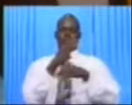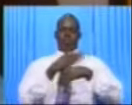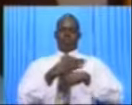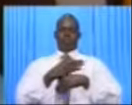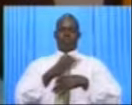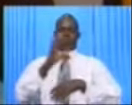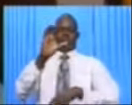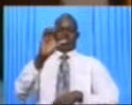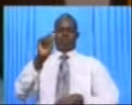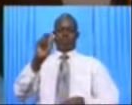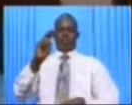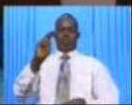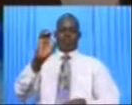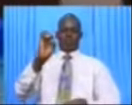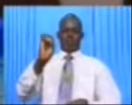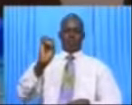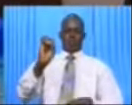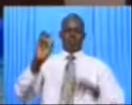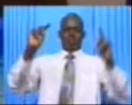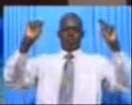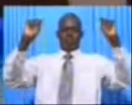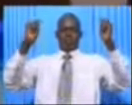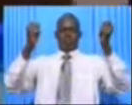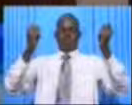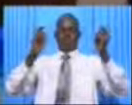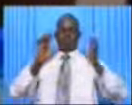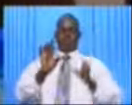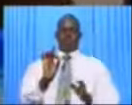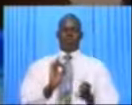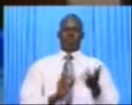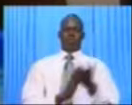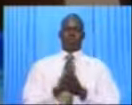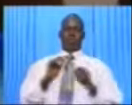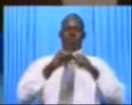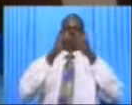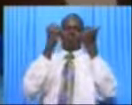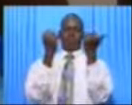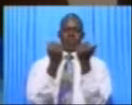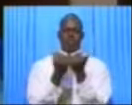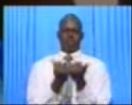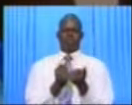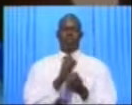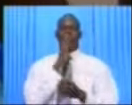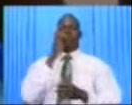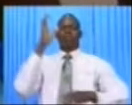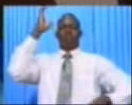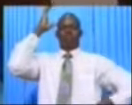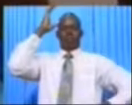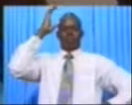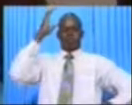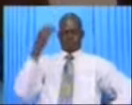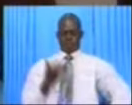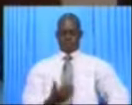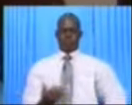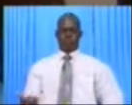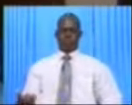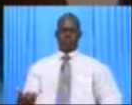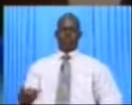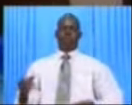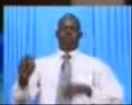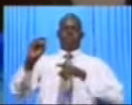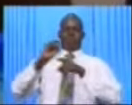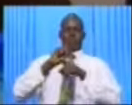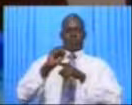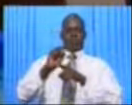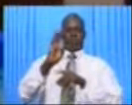infantile. Le thème choisi par l'association est « Cancer infantile curable au Burkina